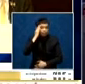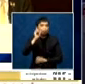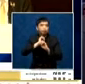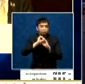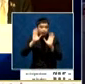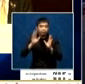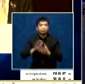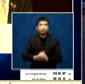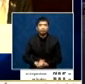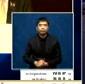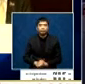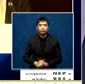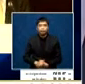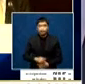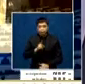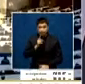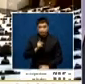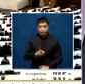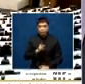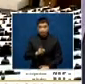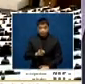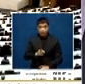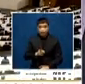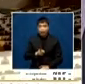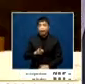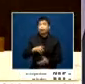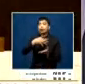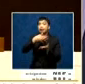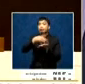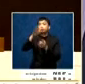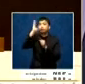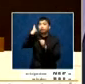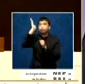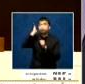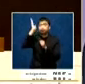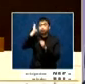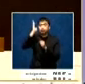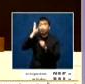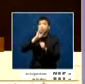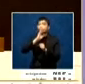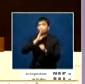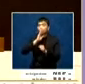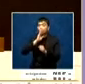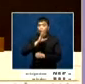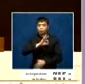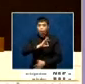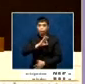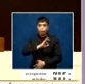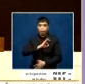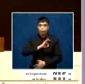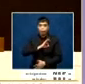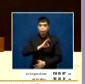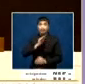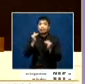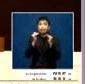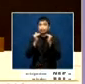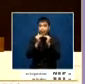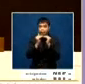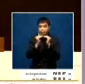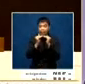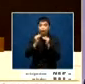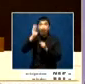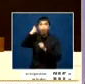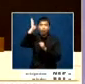ผมก็ประเมินไปรอบแล้วว่ามันแปลว่าทำไมถึงต้องใช้กกต.ในเมื่อวันรุ่งขึ้นมันจะโหวต376อยู่แล้วคุณก็ให้งดออกเสียง